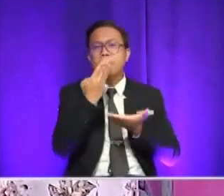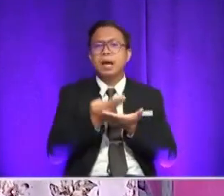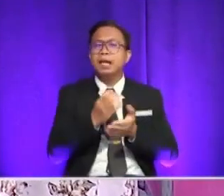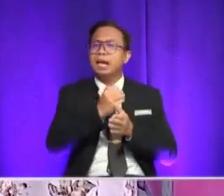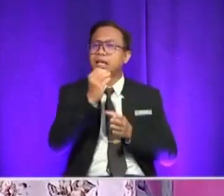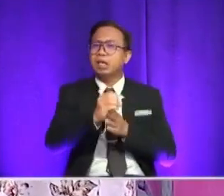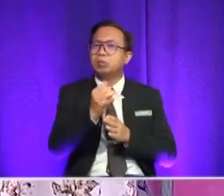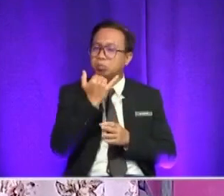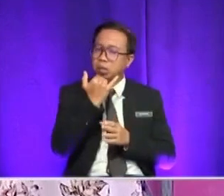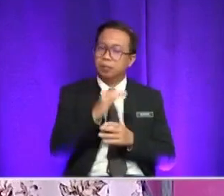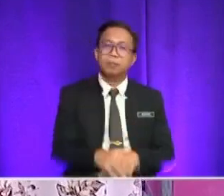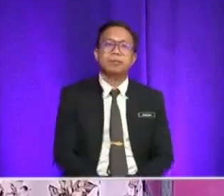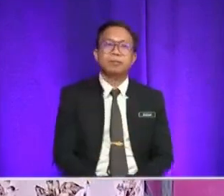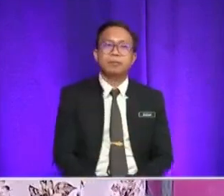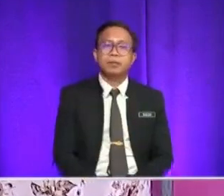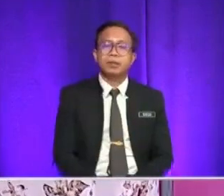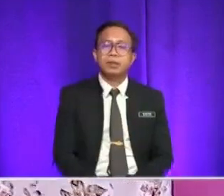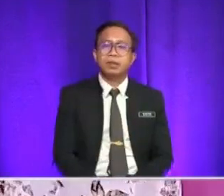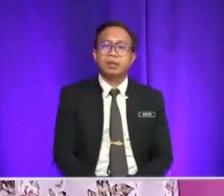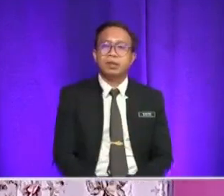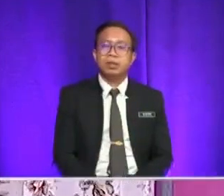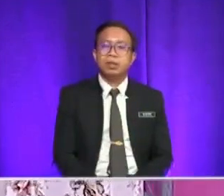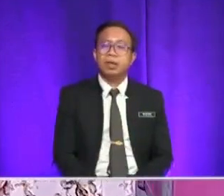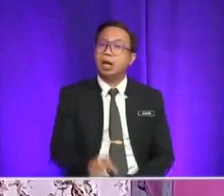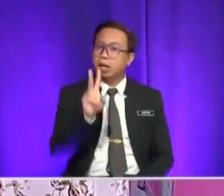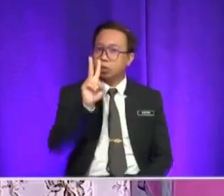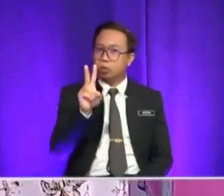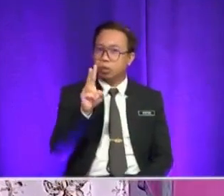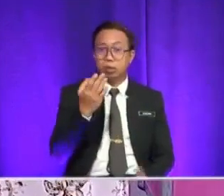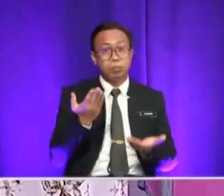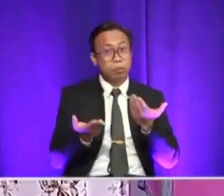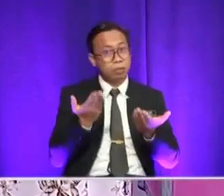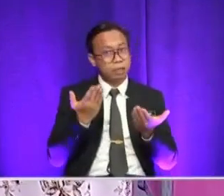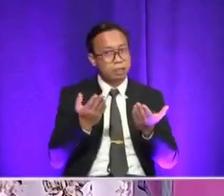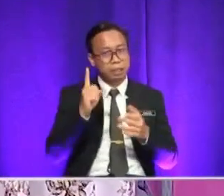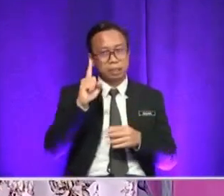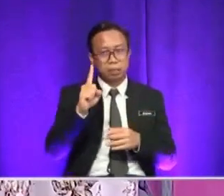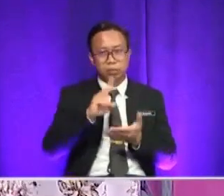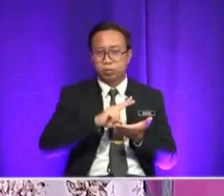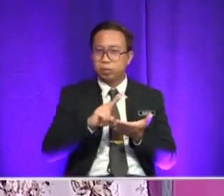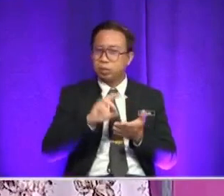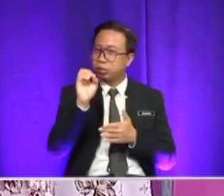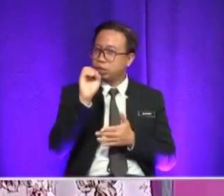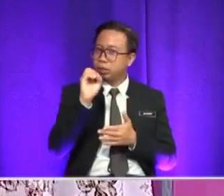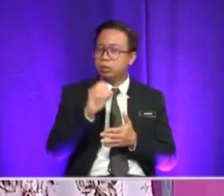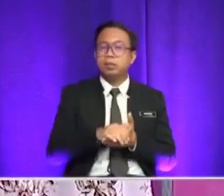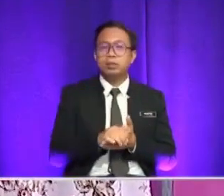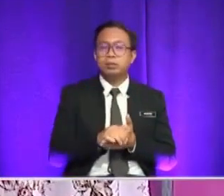tidak? Jadi dekat sini ada dua kemungkinan bacaan. Satu adalah tiada bacaan